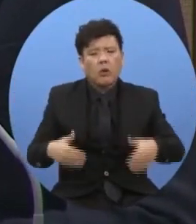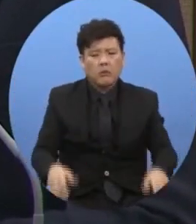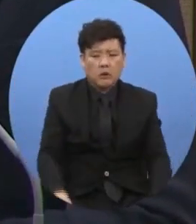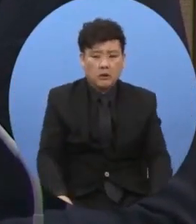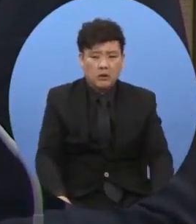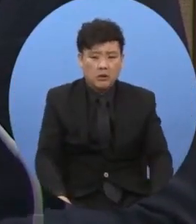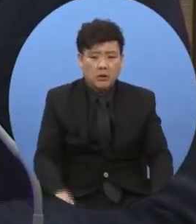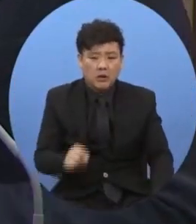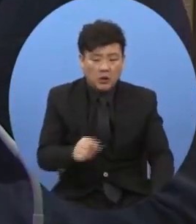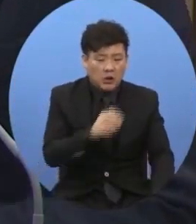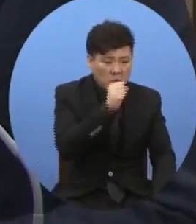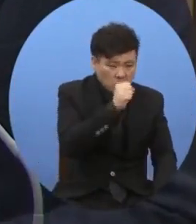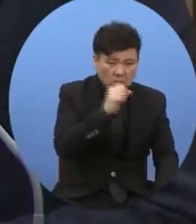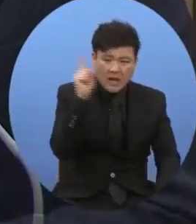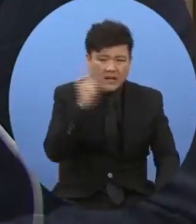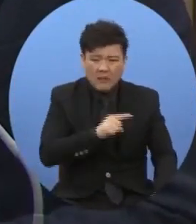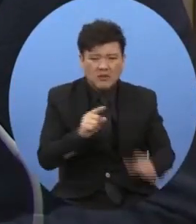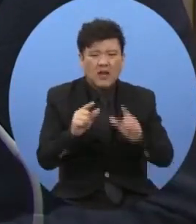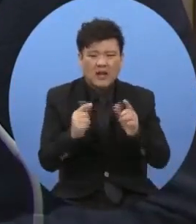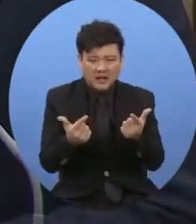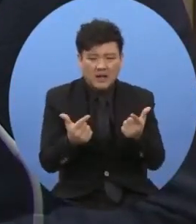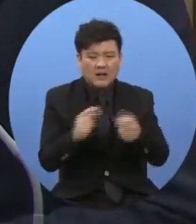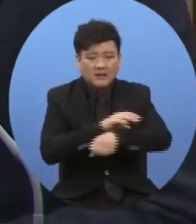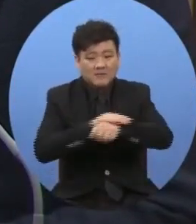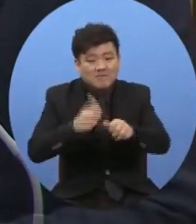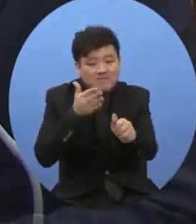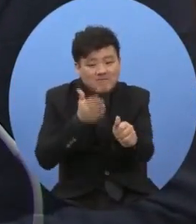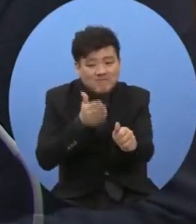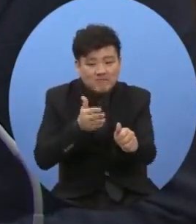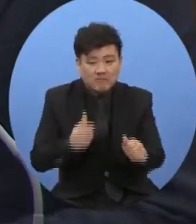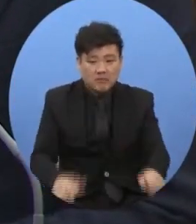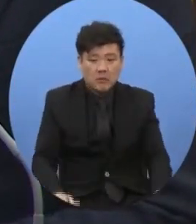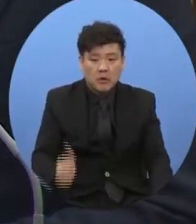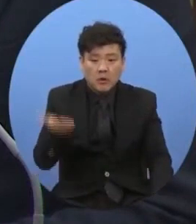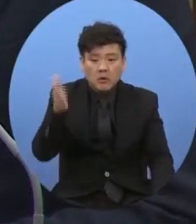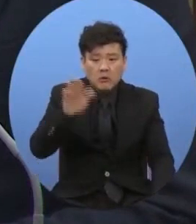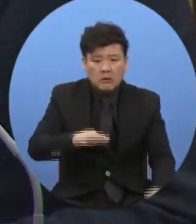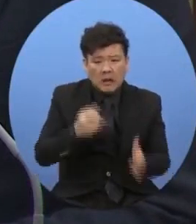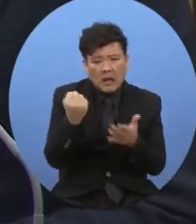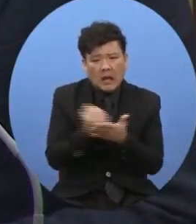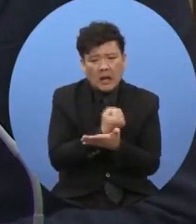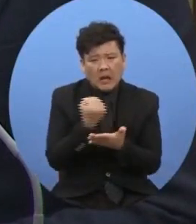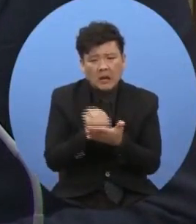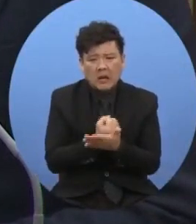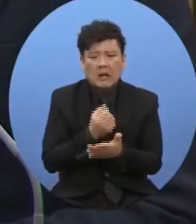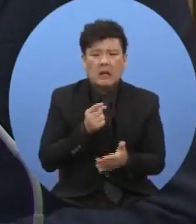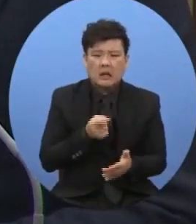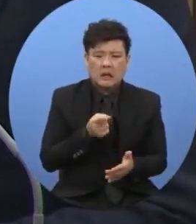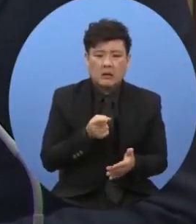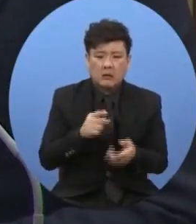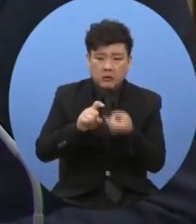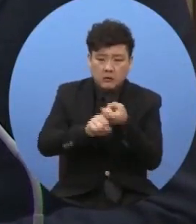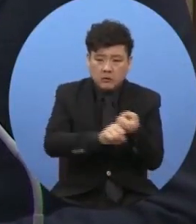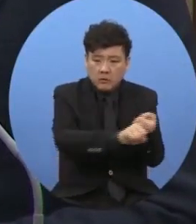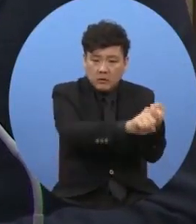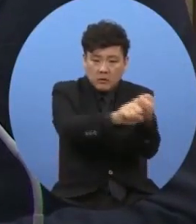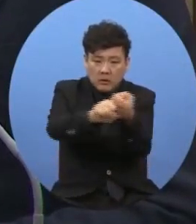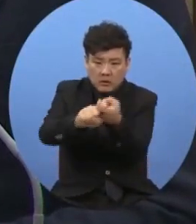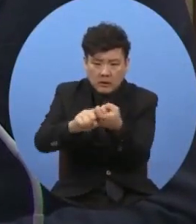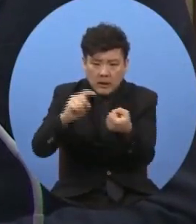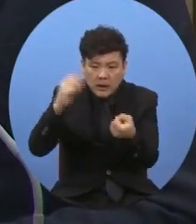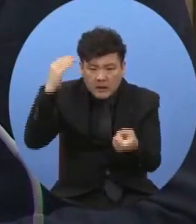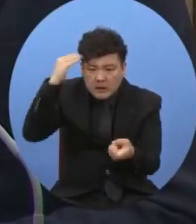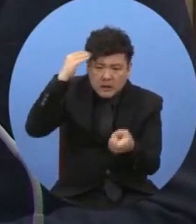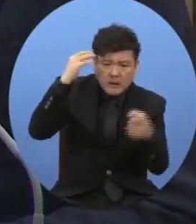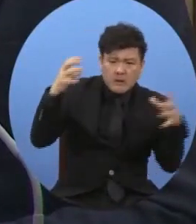보는 게 아니라 이분법이 아니라 잘 좀 부탁드리겠고요. 네. 그런데 이제 아쉽게도 이러한 그 어떤 연대 흐름에 좀 약간 찬물을